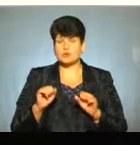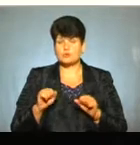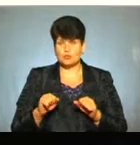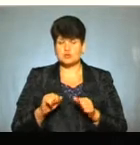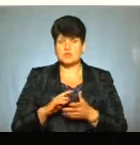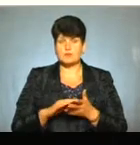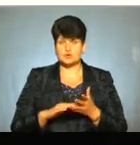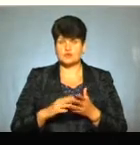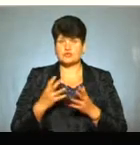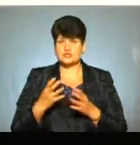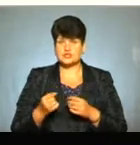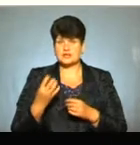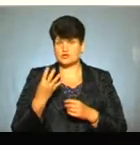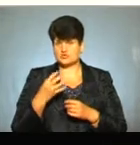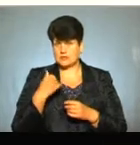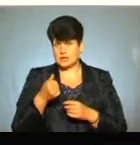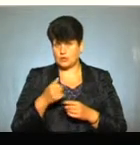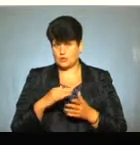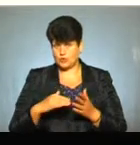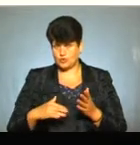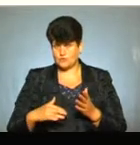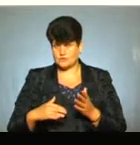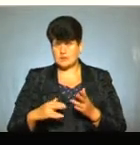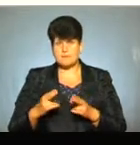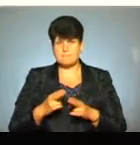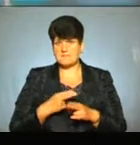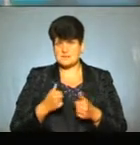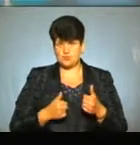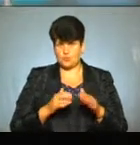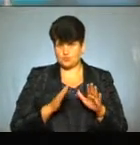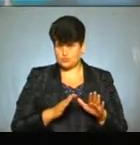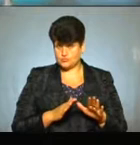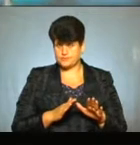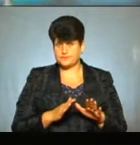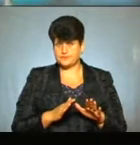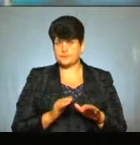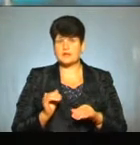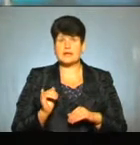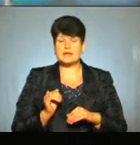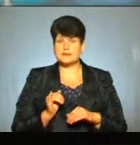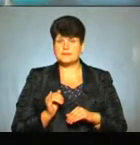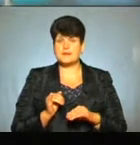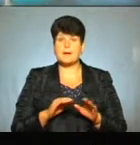можна продовжувати ще на 4 роки, продовжити без конкурсу. І